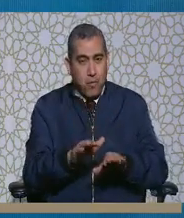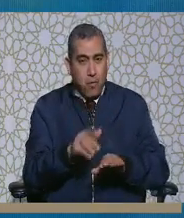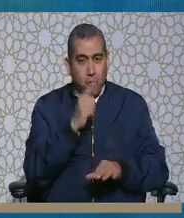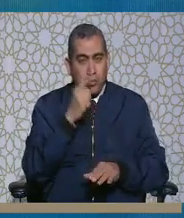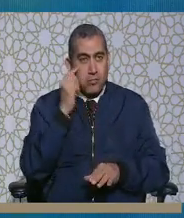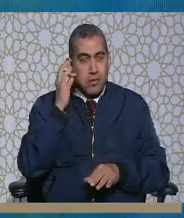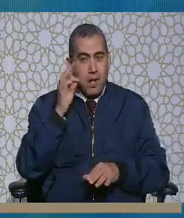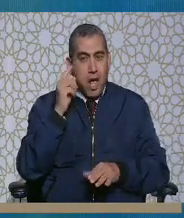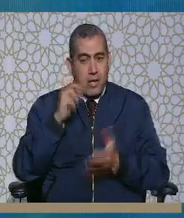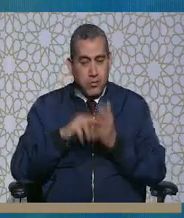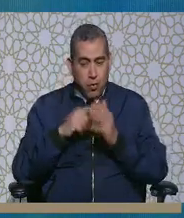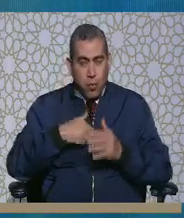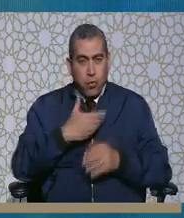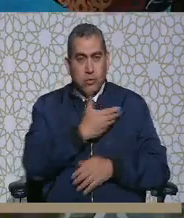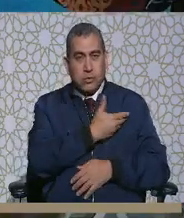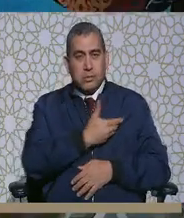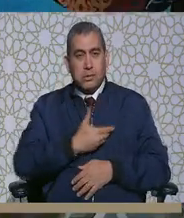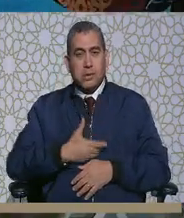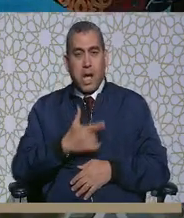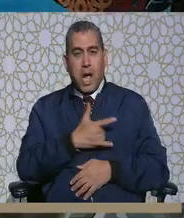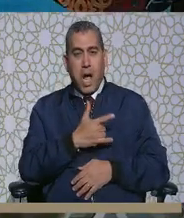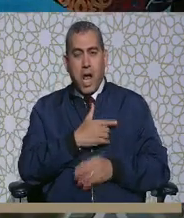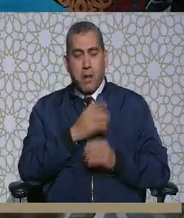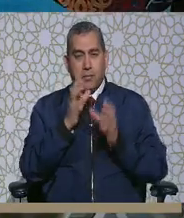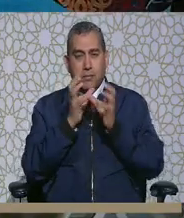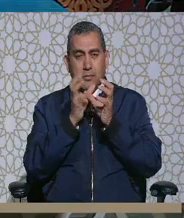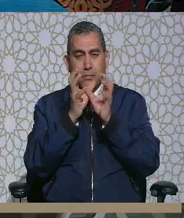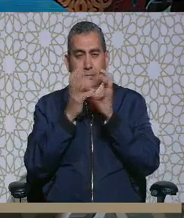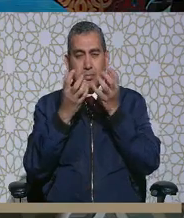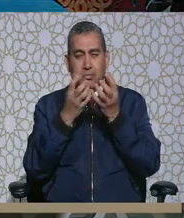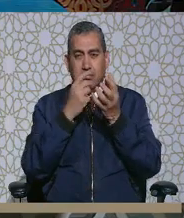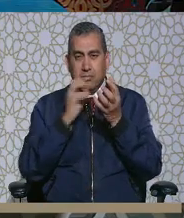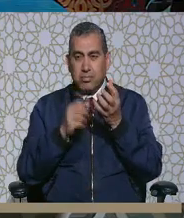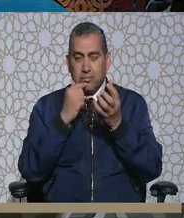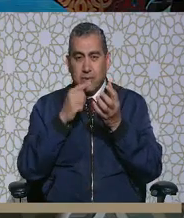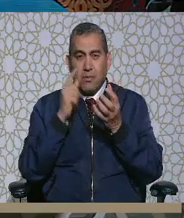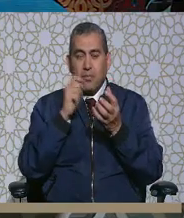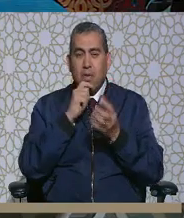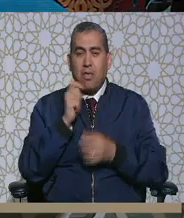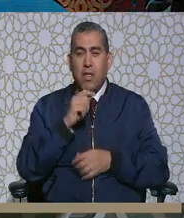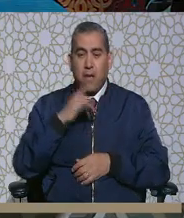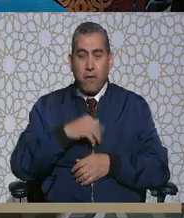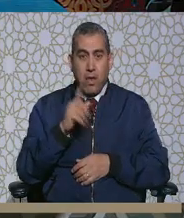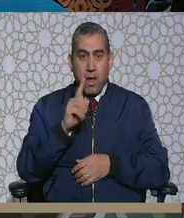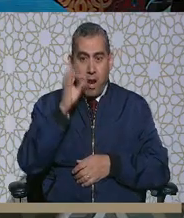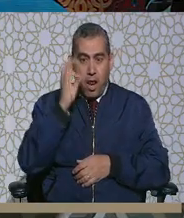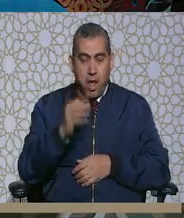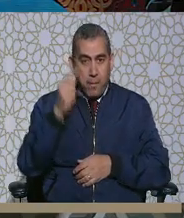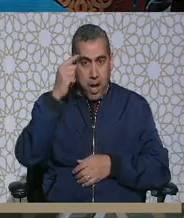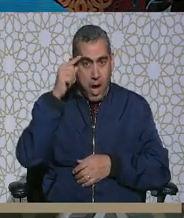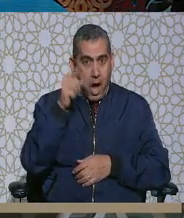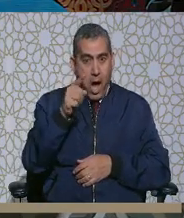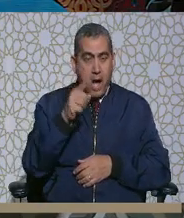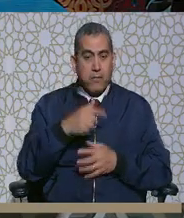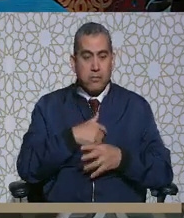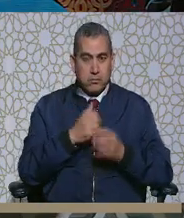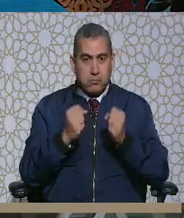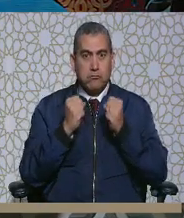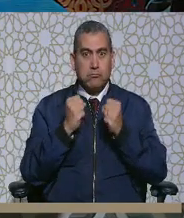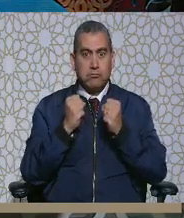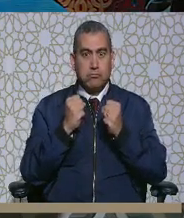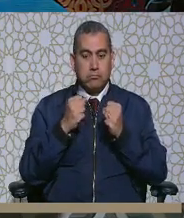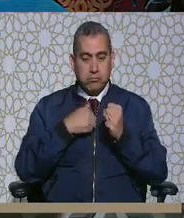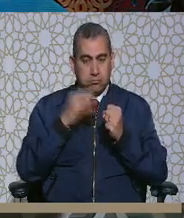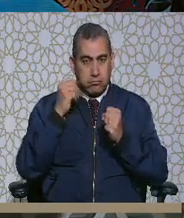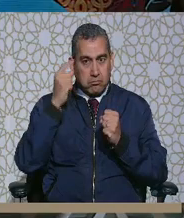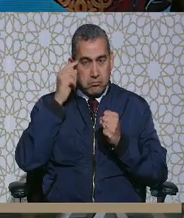التصدع اللي جوانا ده اللي انا بعبر عنه بهشاشه الباطن هنعرف ان احنا عندنا يوله في فهم